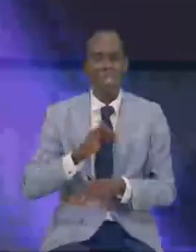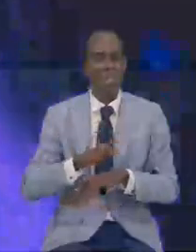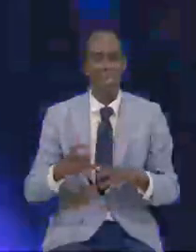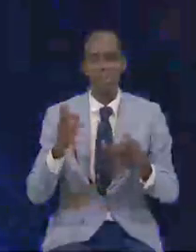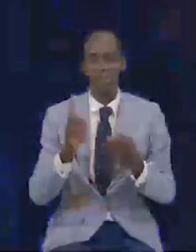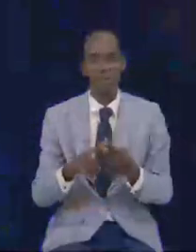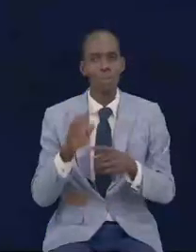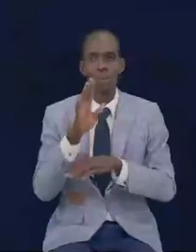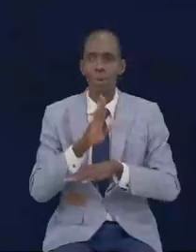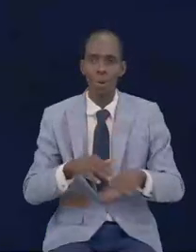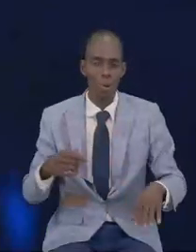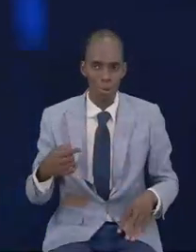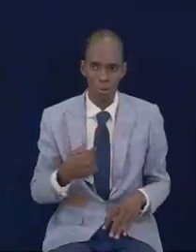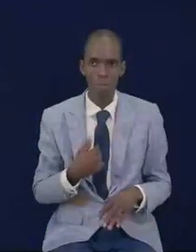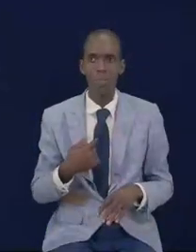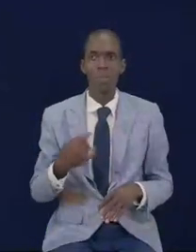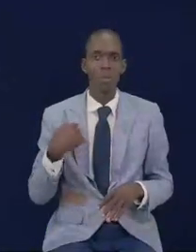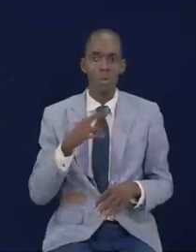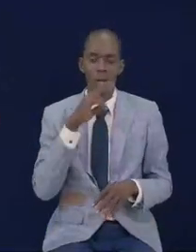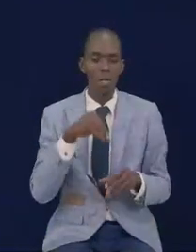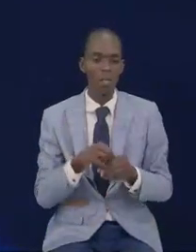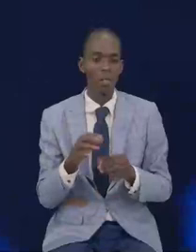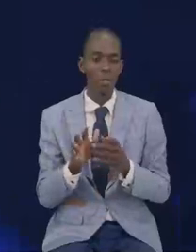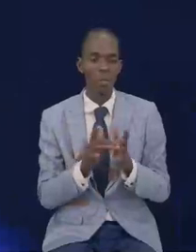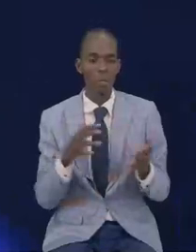continuez de m'appeler. Nous sommes à l'étude biblique. Et puis,